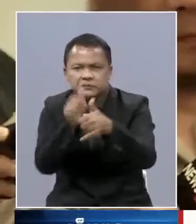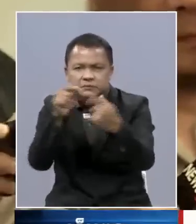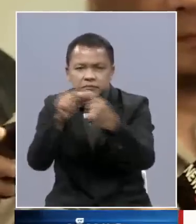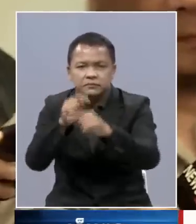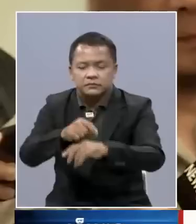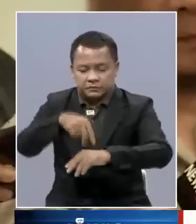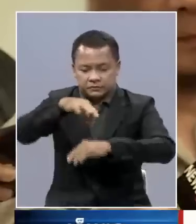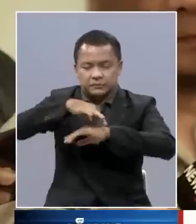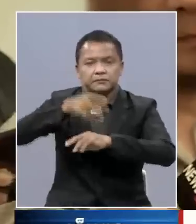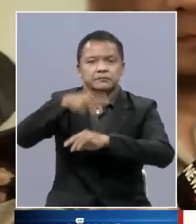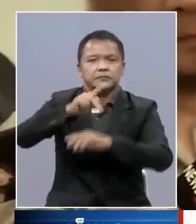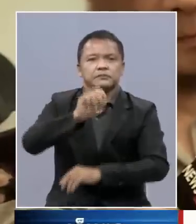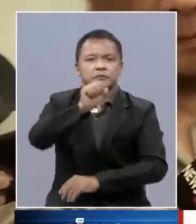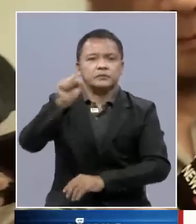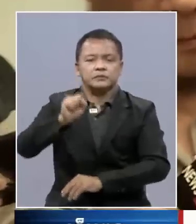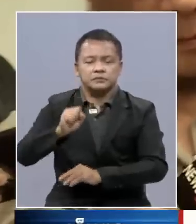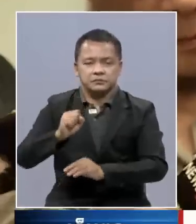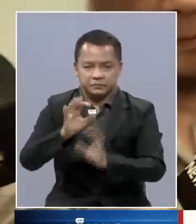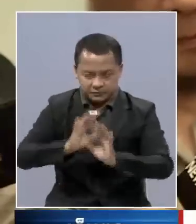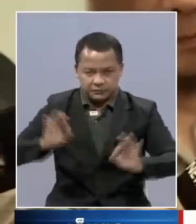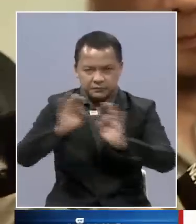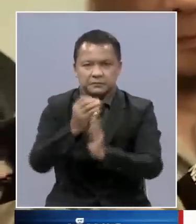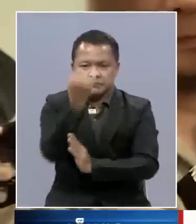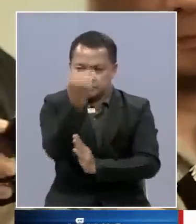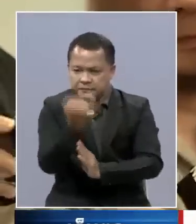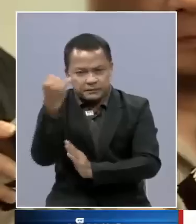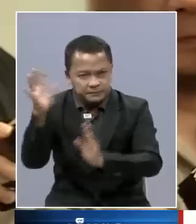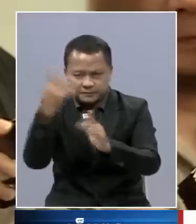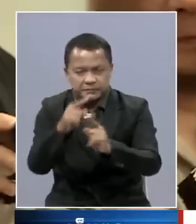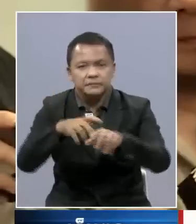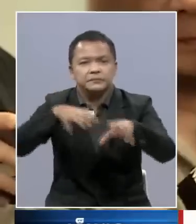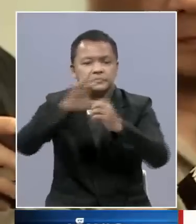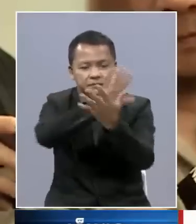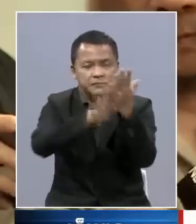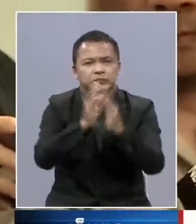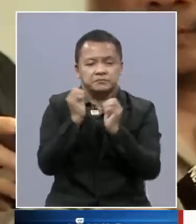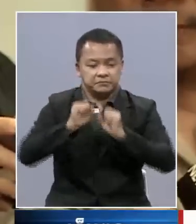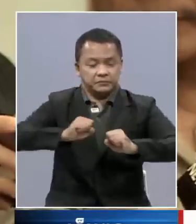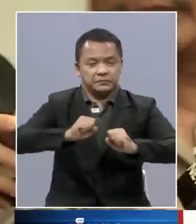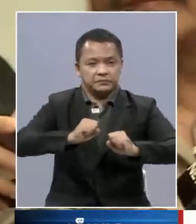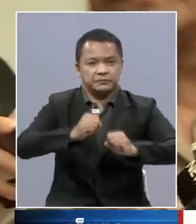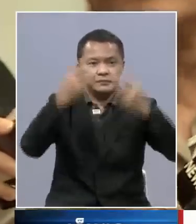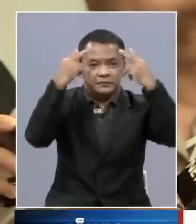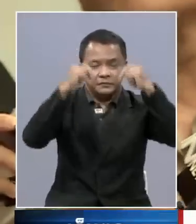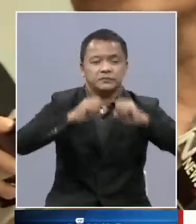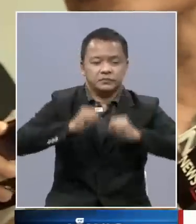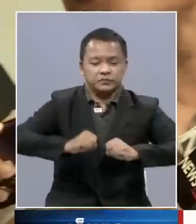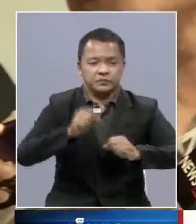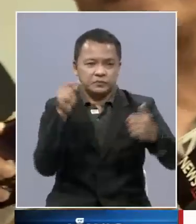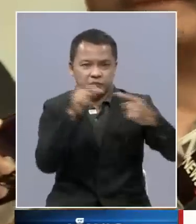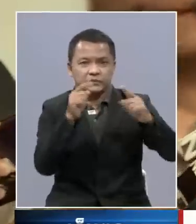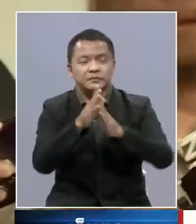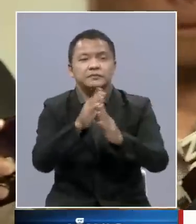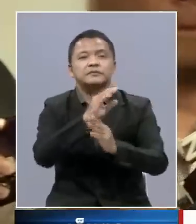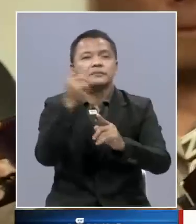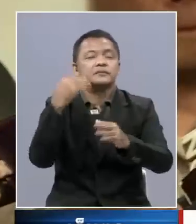ปนั่งตำแหน่งประธานสภาเป็นหน้าเป็นตาไม่แพ้ฝ่ายบริหารฝ่ายบริหารเราได้คนหนุ่มแล้วนะครับได้คนหนุ่มที่เหมาะสมกับการรั